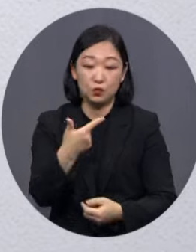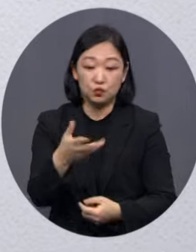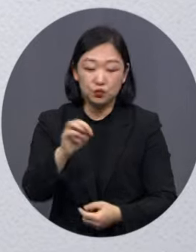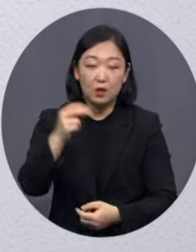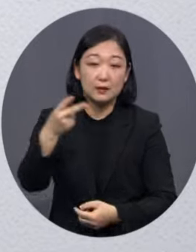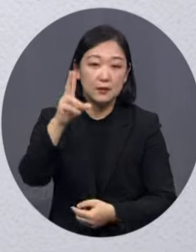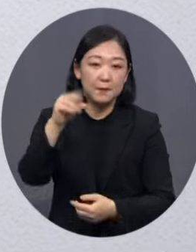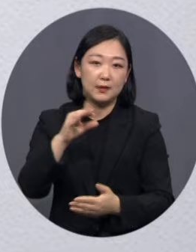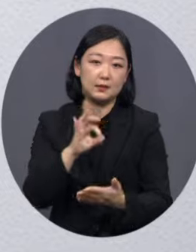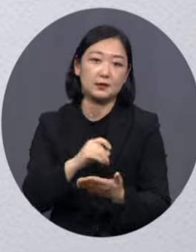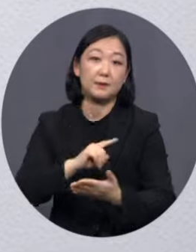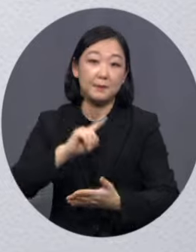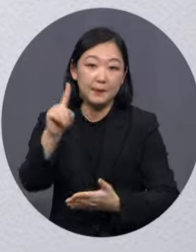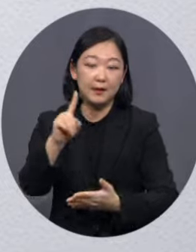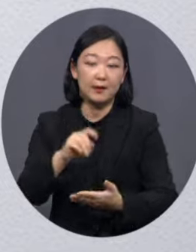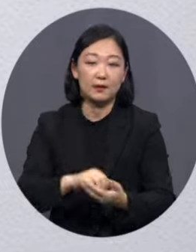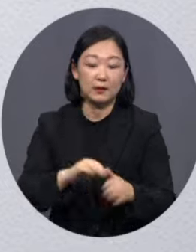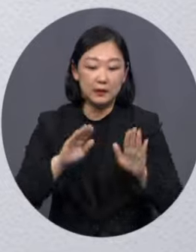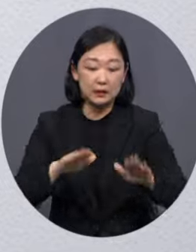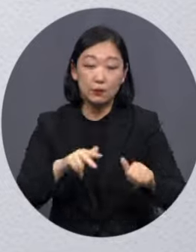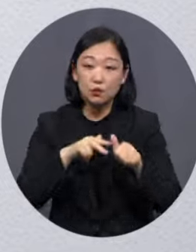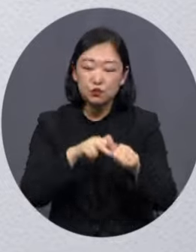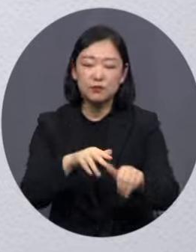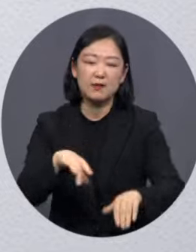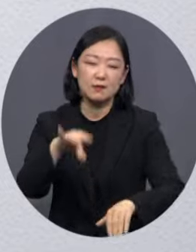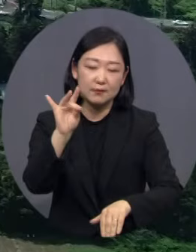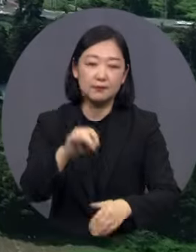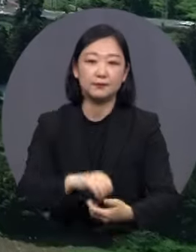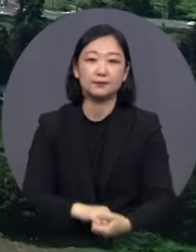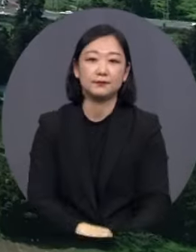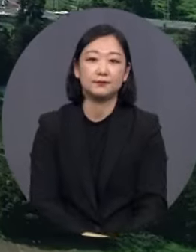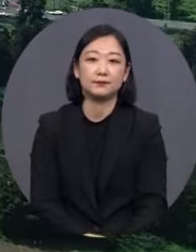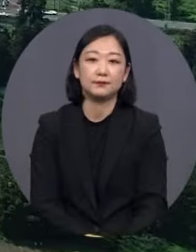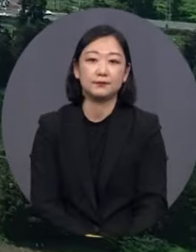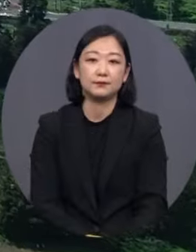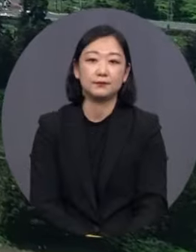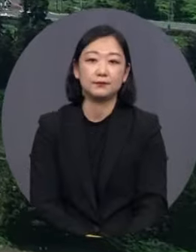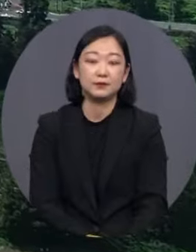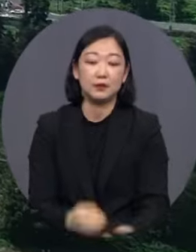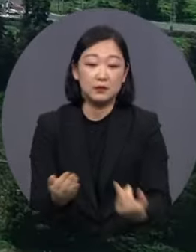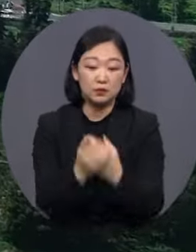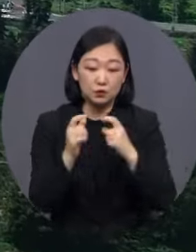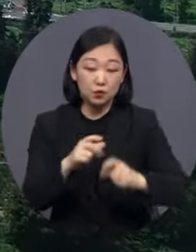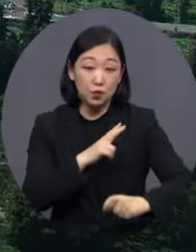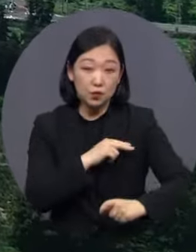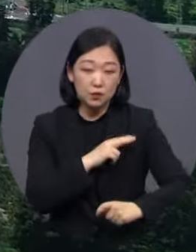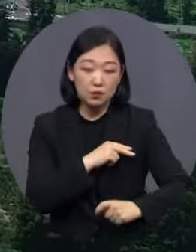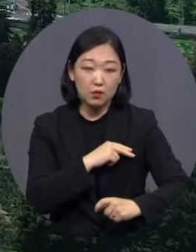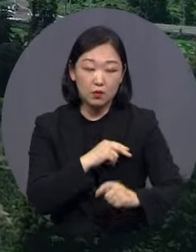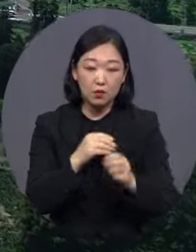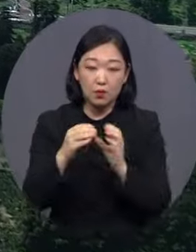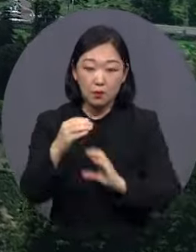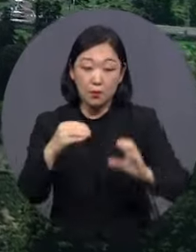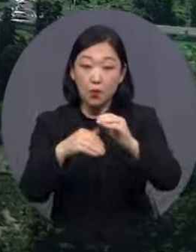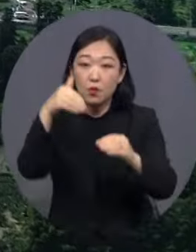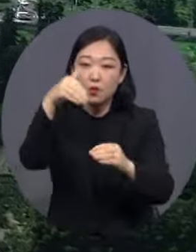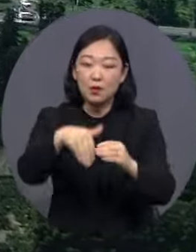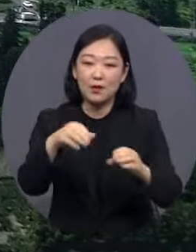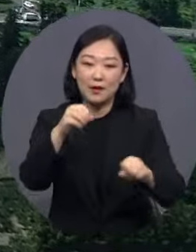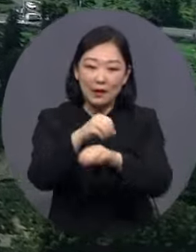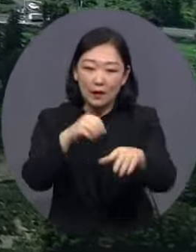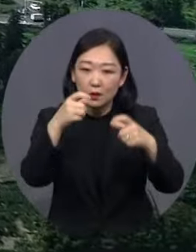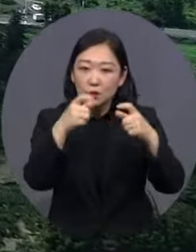2천여만 원의 재산을 신고했고 이번 출마가 처음입니다 제주도의원 보궐 선거가 치러지는 제주시